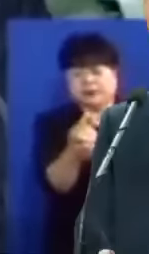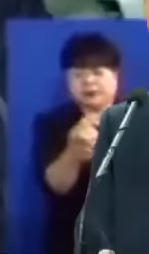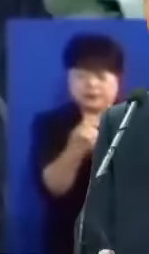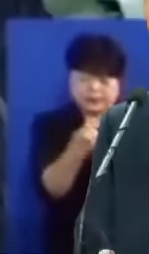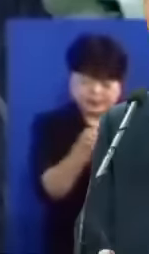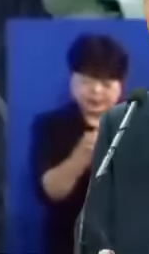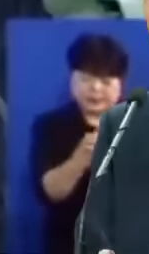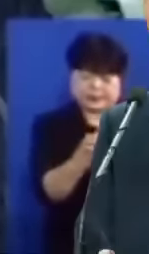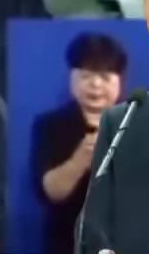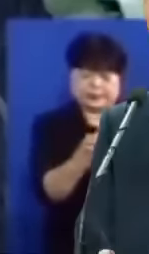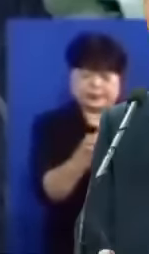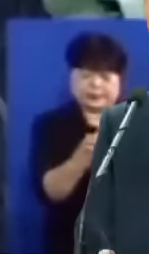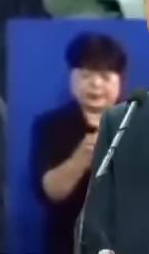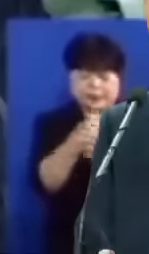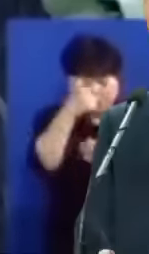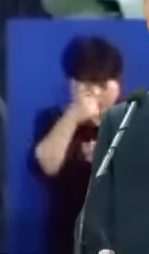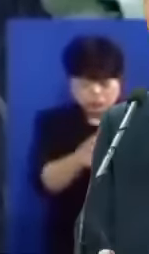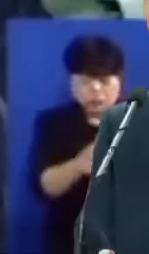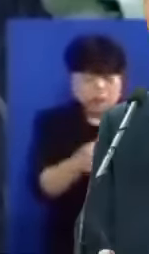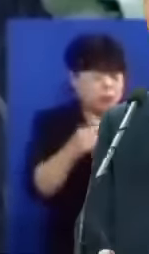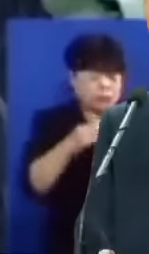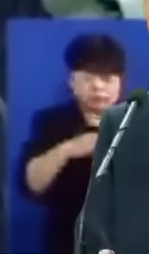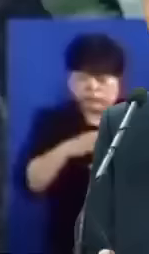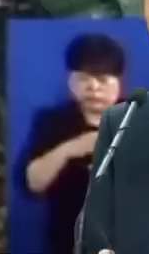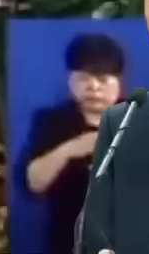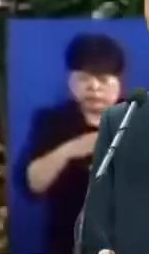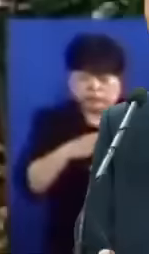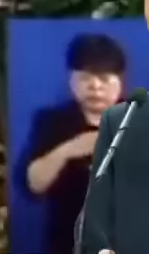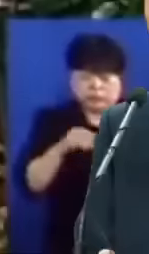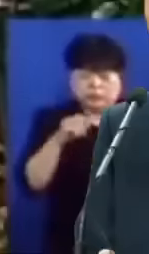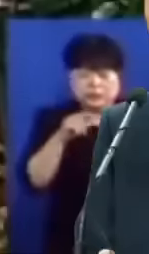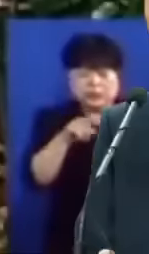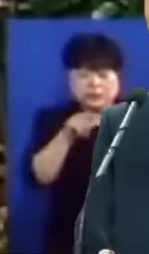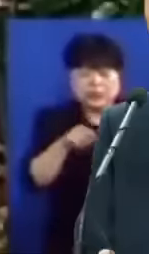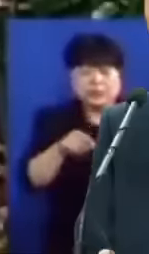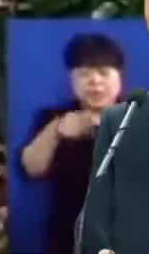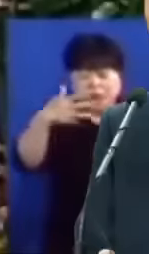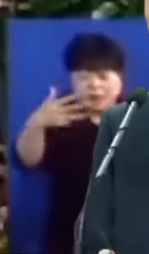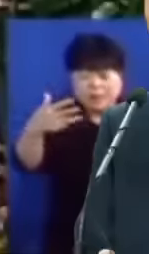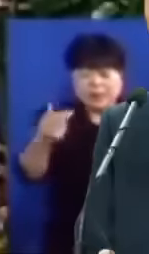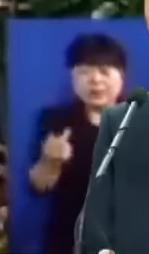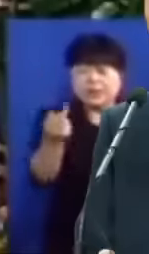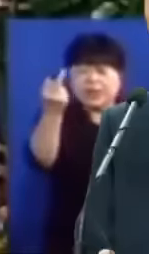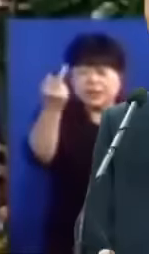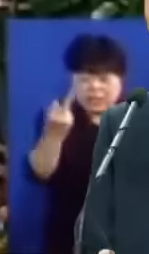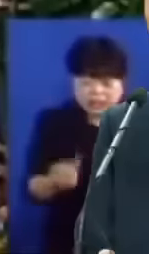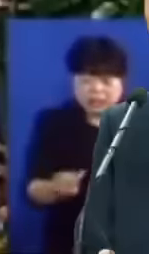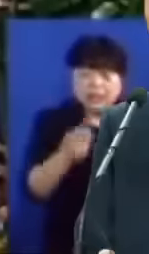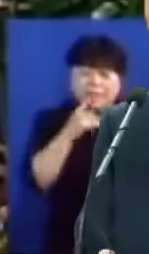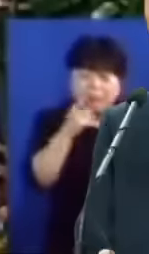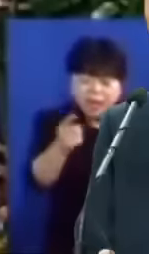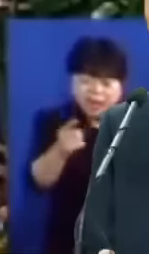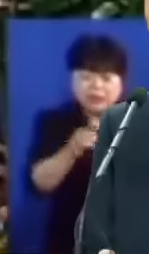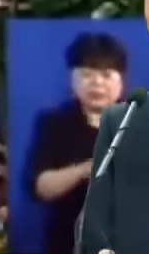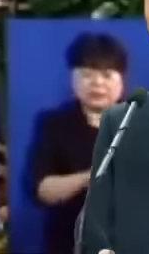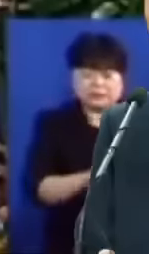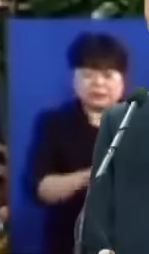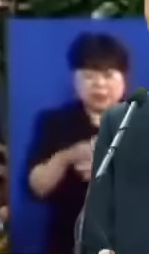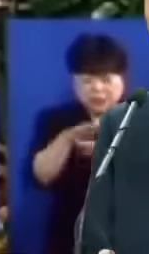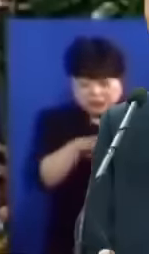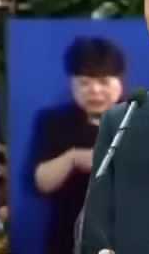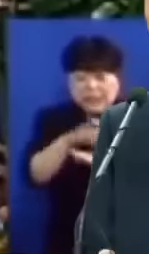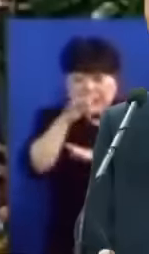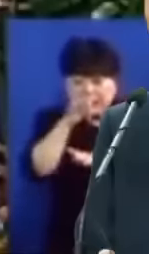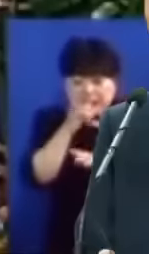그러니 죄가 얼마나 무섭습니까? 창세기 4장 8절에 가인이 그 아우 아벨에게 말하고 그들이 들에 있을